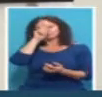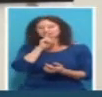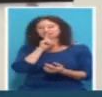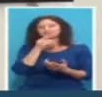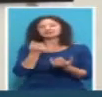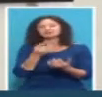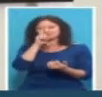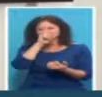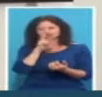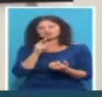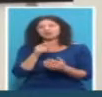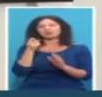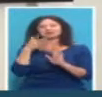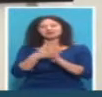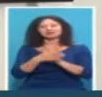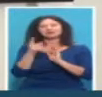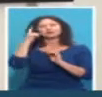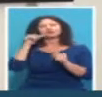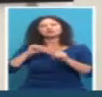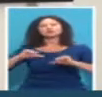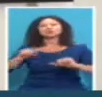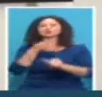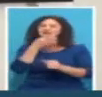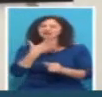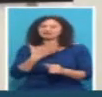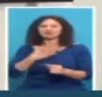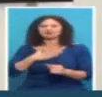Сейчас я надеюсь, что жюри очень понравится моя работа,